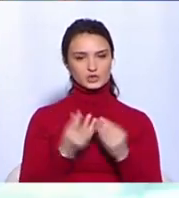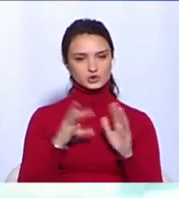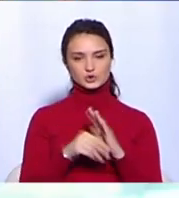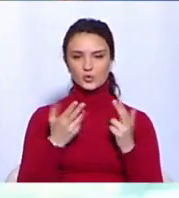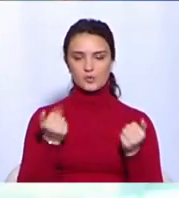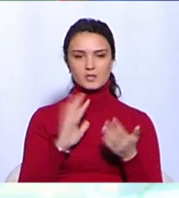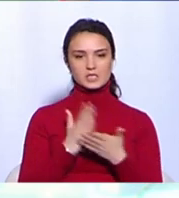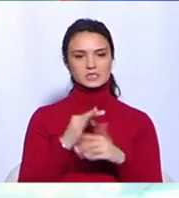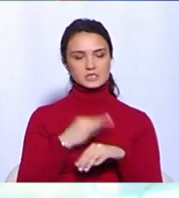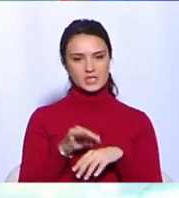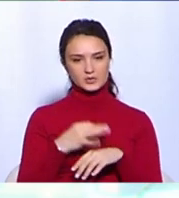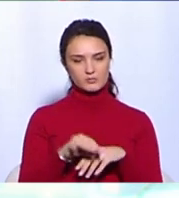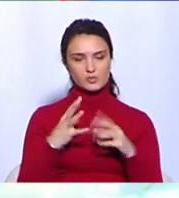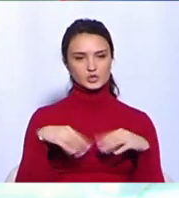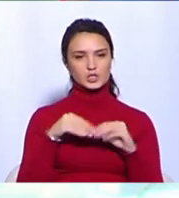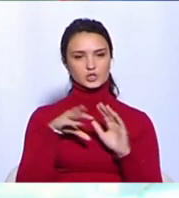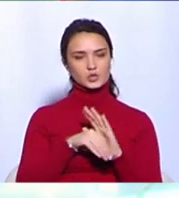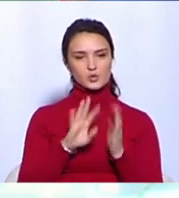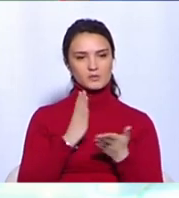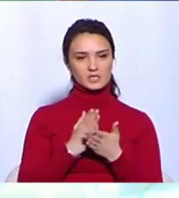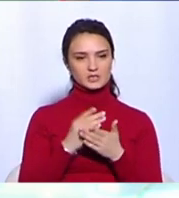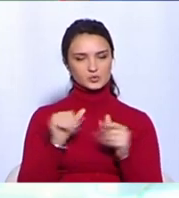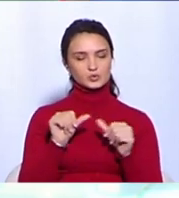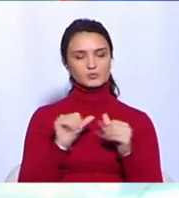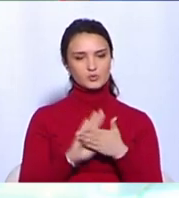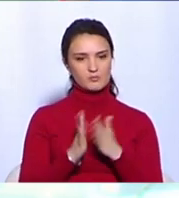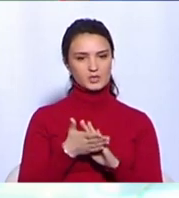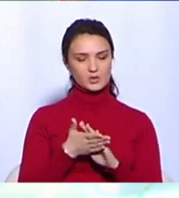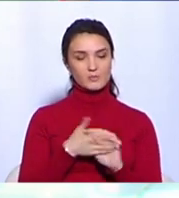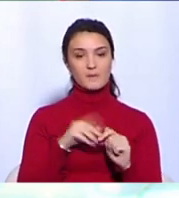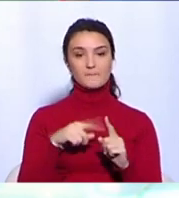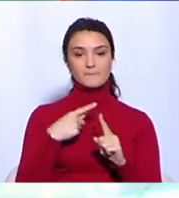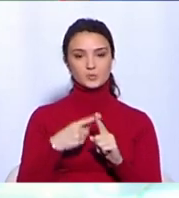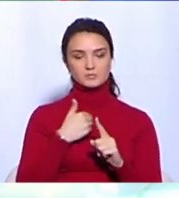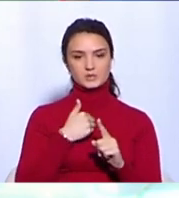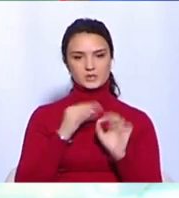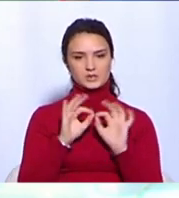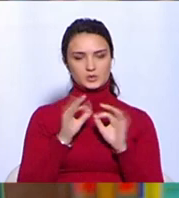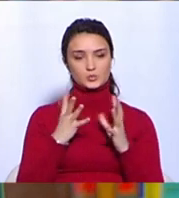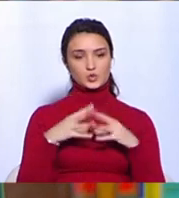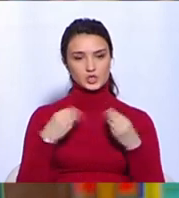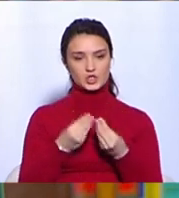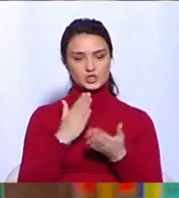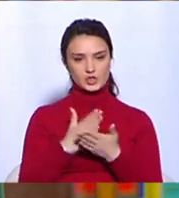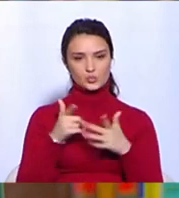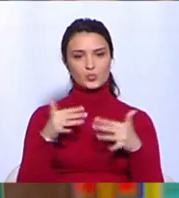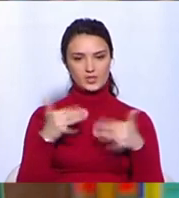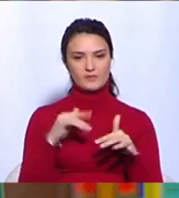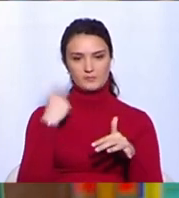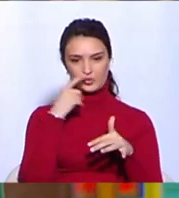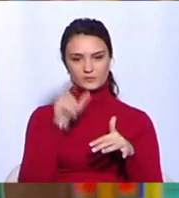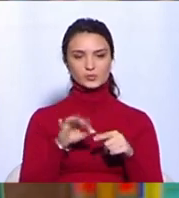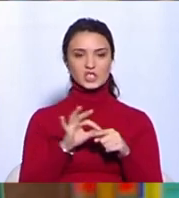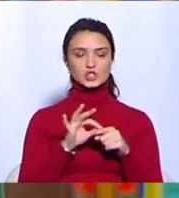არ არის ძალადობა, ოჯახში ხომ არ არის არაჰარმონიული მდგომარეობა და პლუს მინდა გითხრათ, რომ თუ ოჯახში არის უკვე